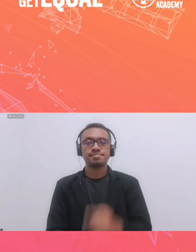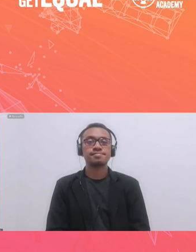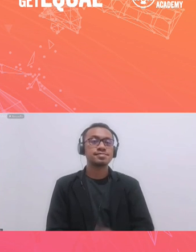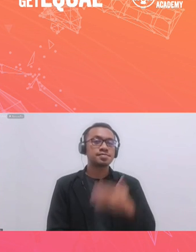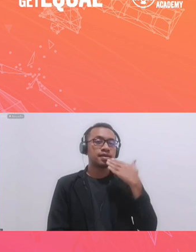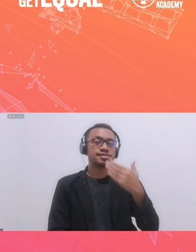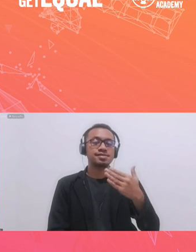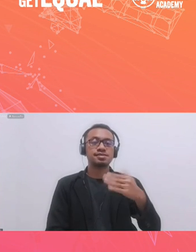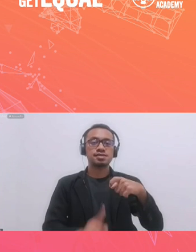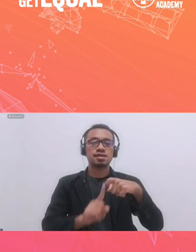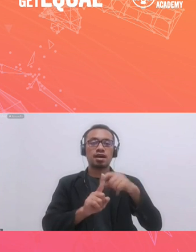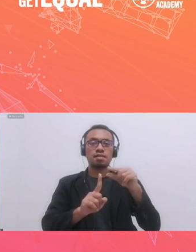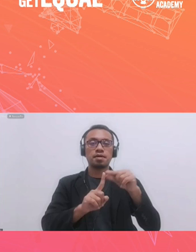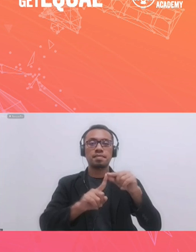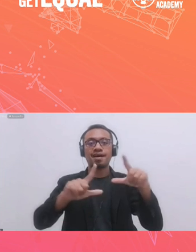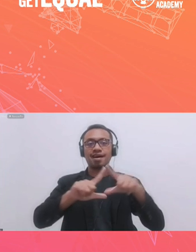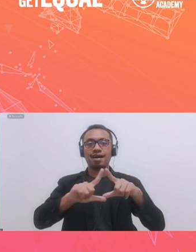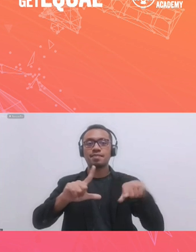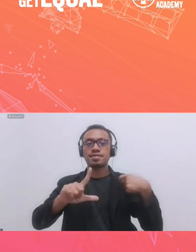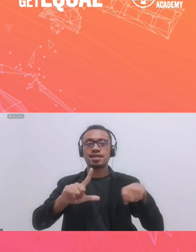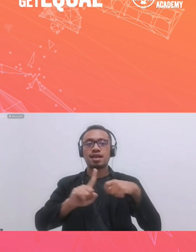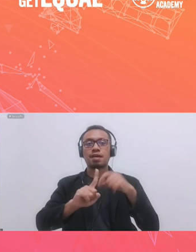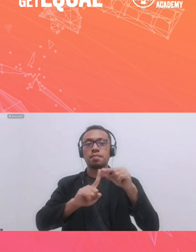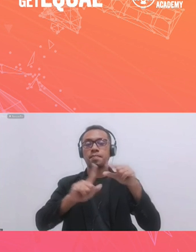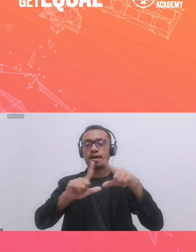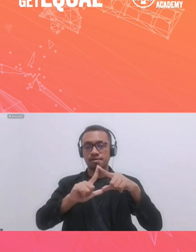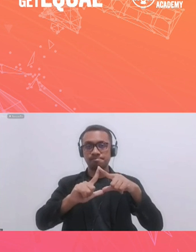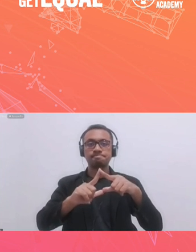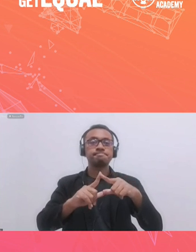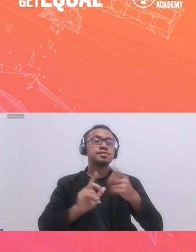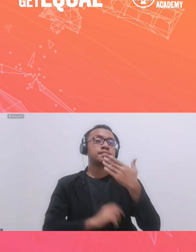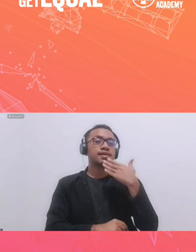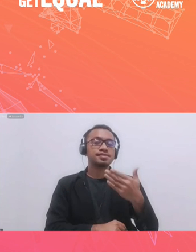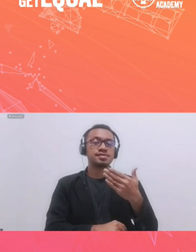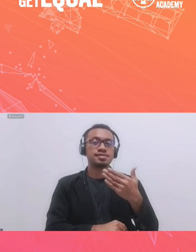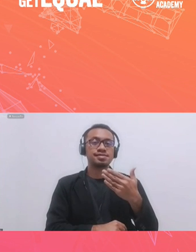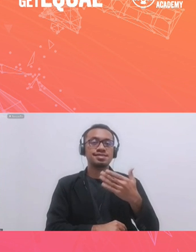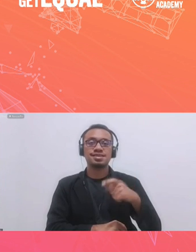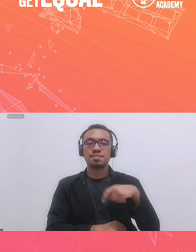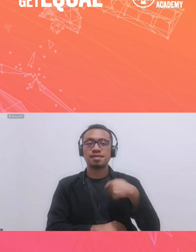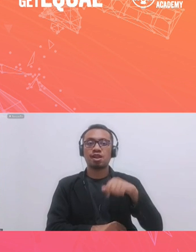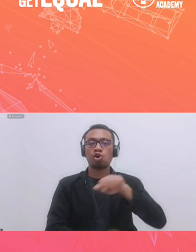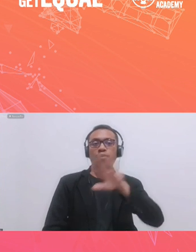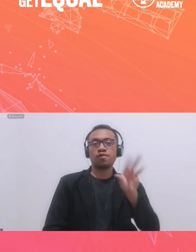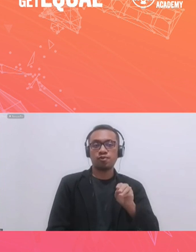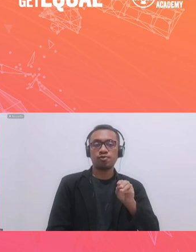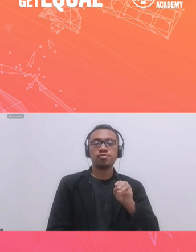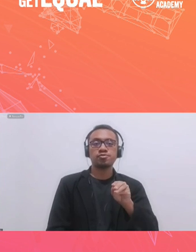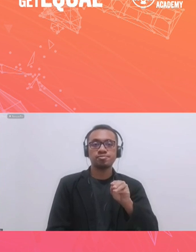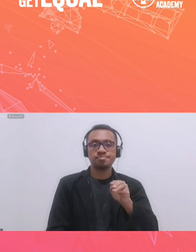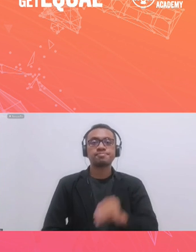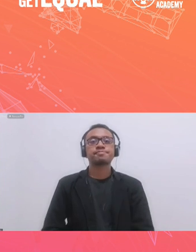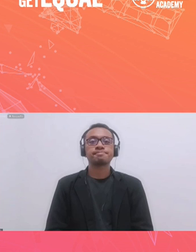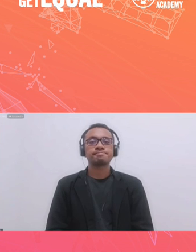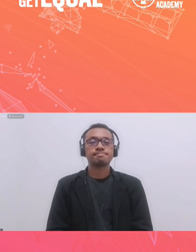Kementerian Pemberdayaan Perempuan dan Perlindungan Anak Republik Indonesia. Terima kasih kepada Kementerian Komunikasi dan Informatika Republik